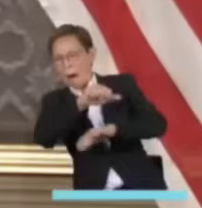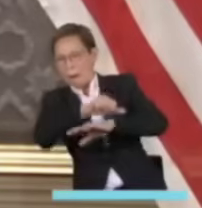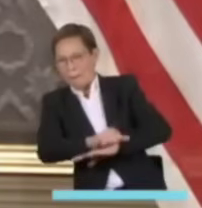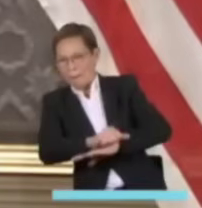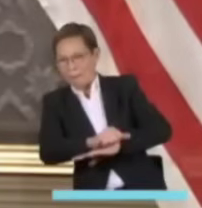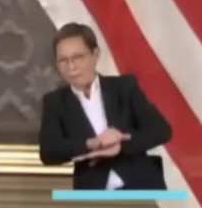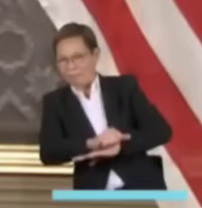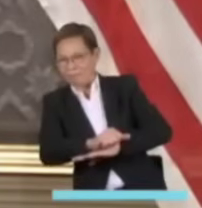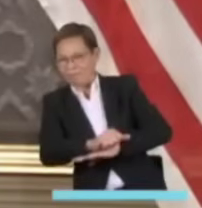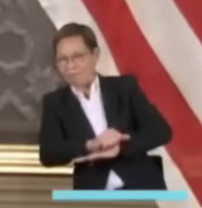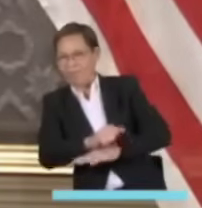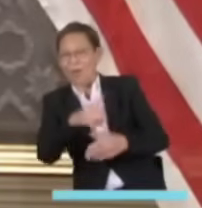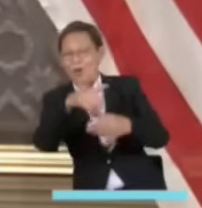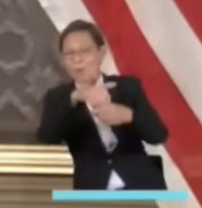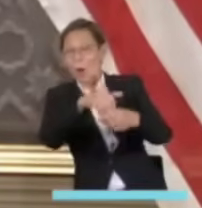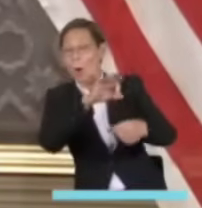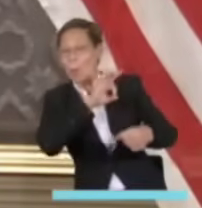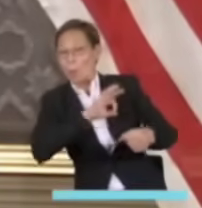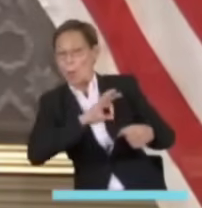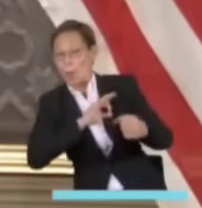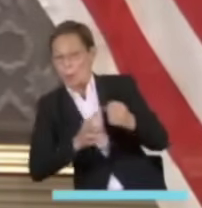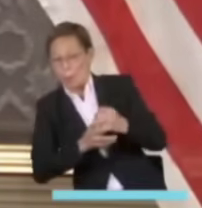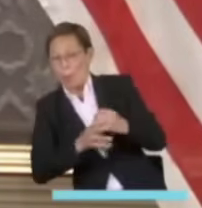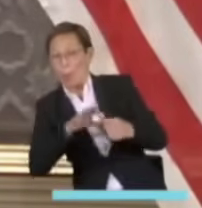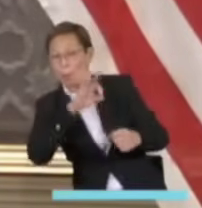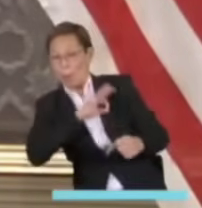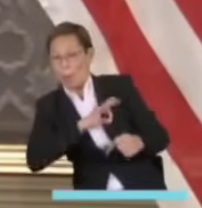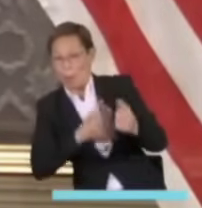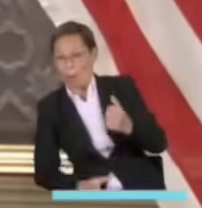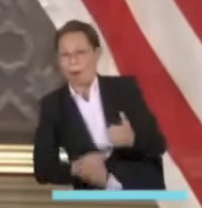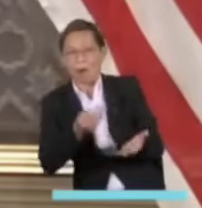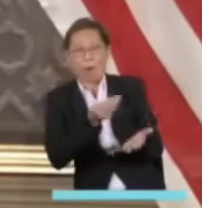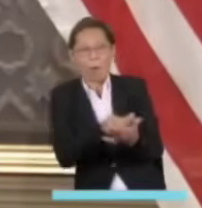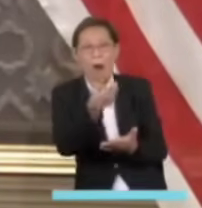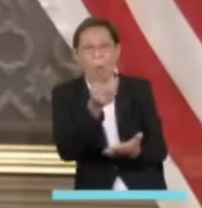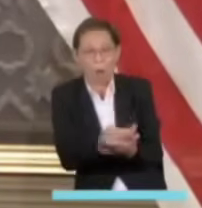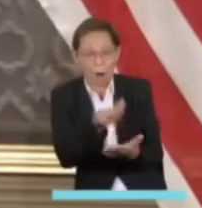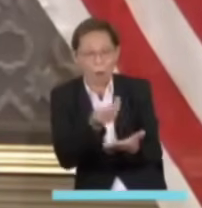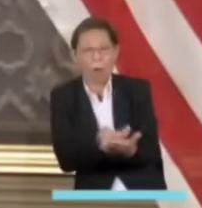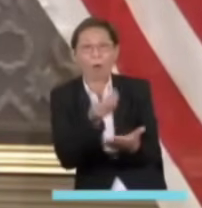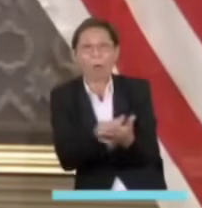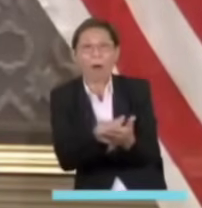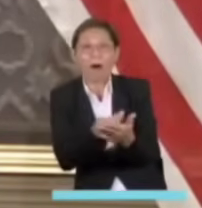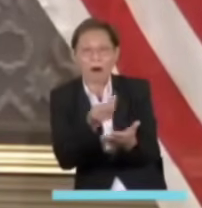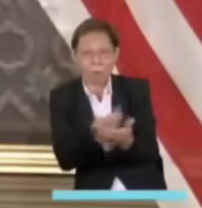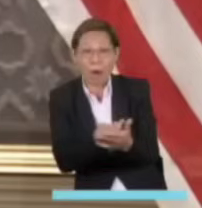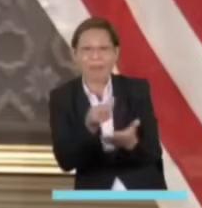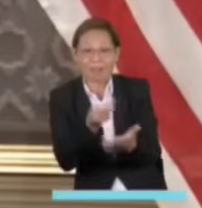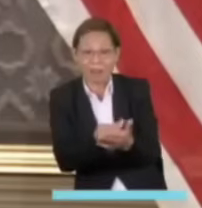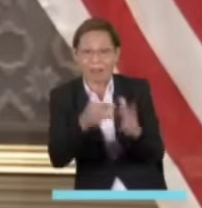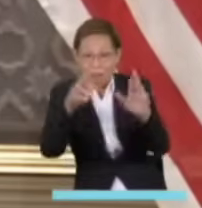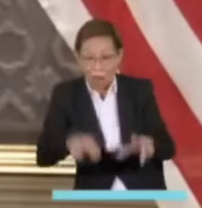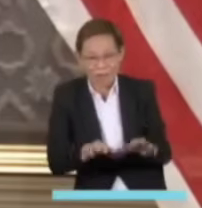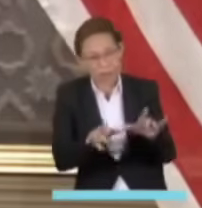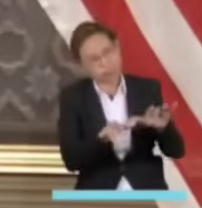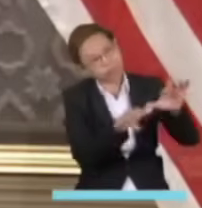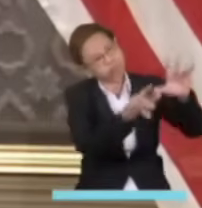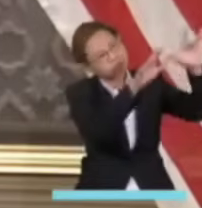amalan mengambil komisen, membazirkan rakyat, membazir ruang rakyat dan rasuah.